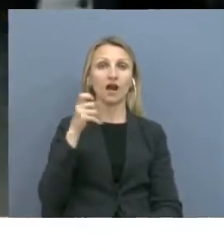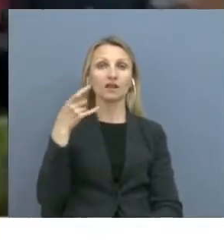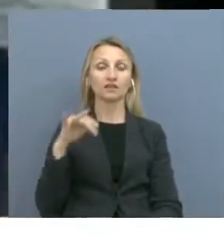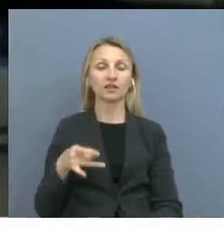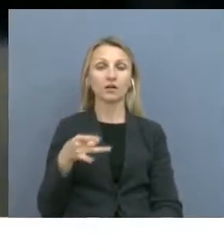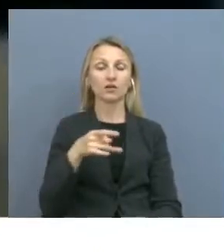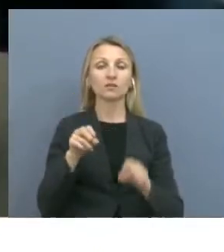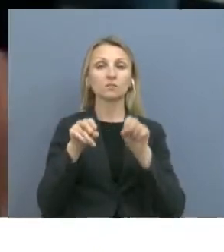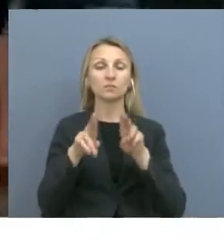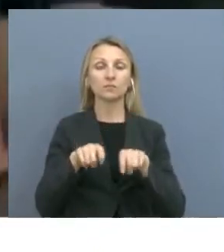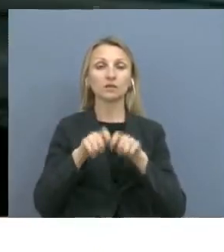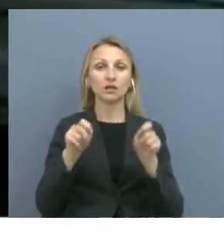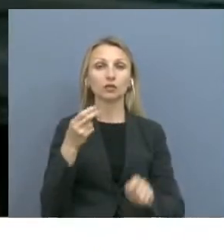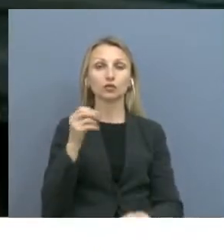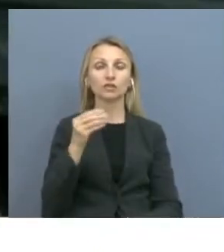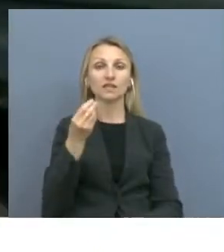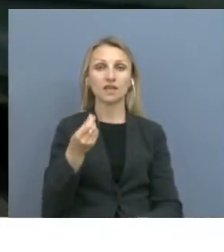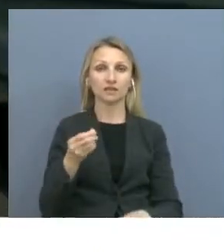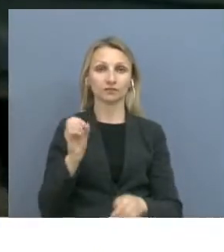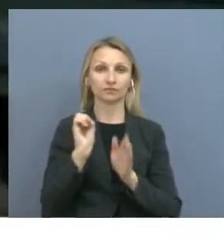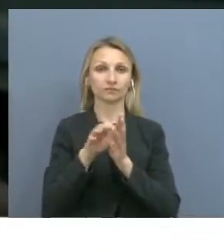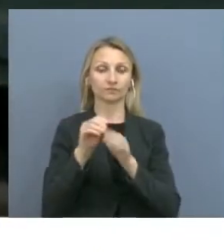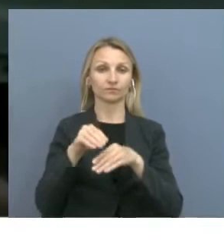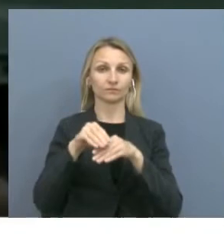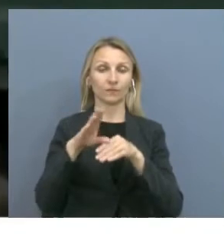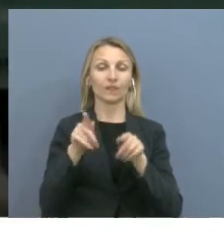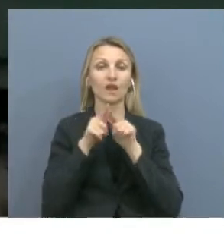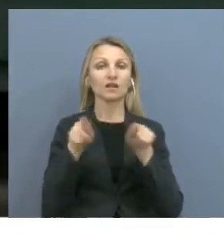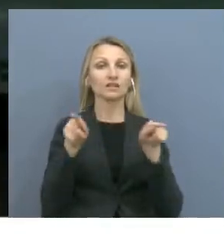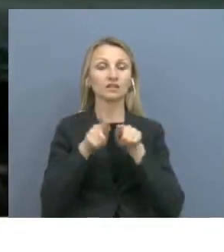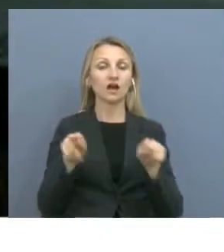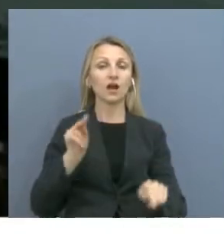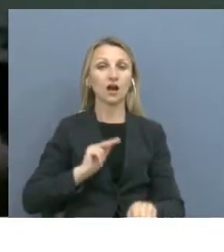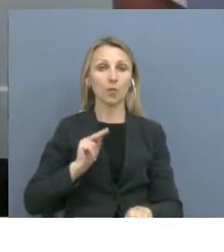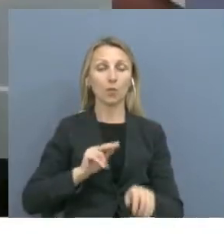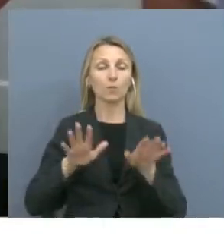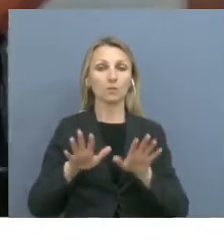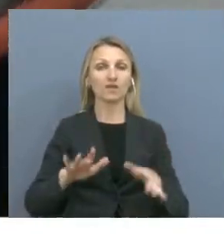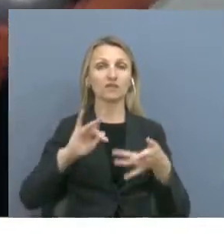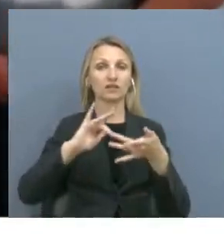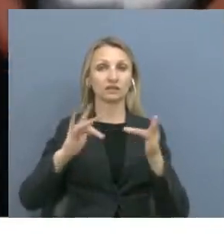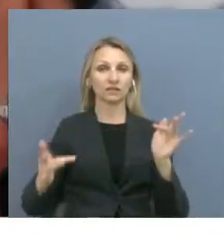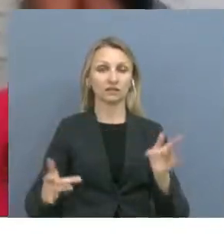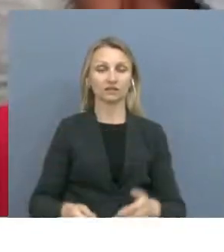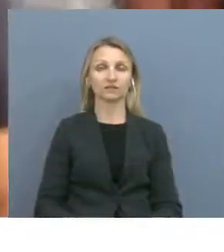открыт специальный счет для сбора финансовых средств. Агитационная работа ведется в социальных сетях.